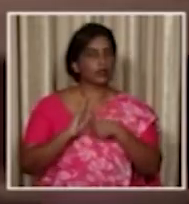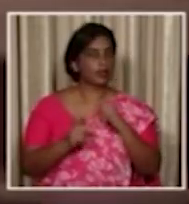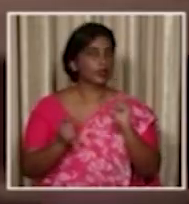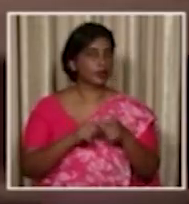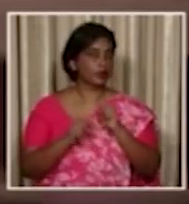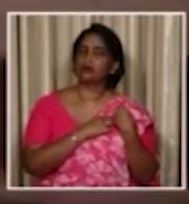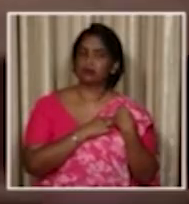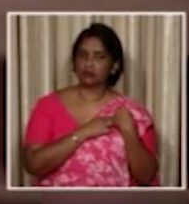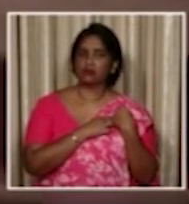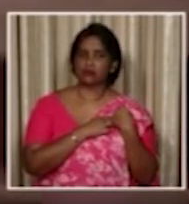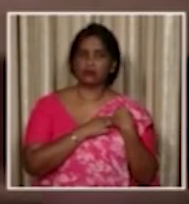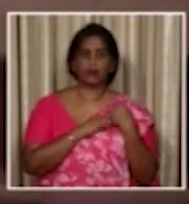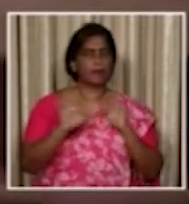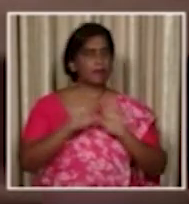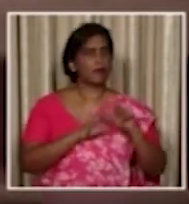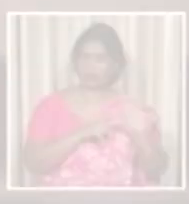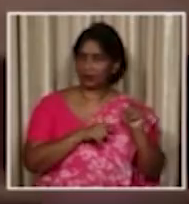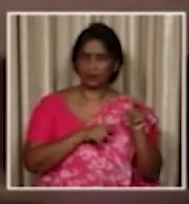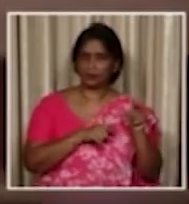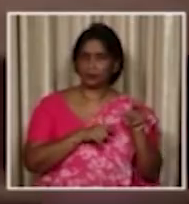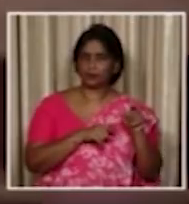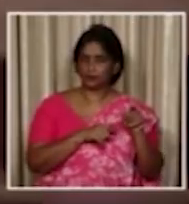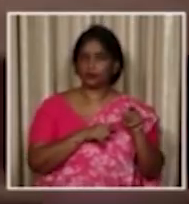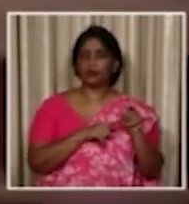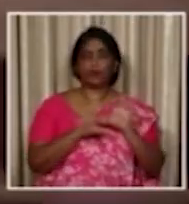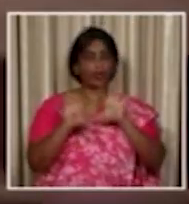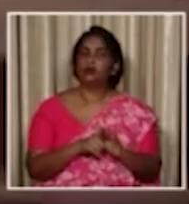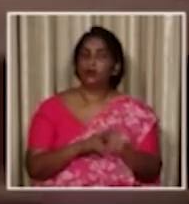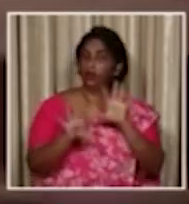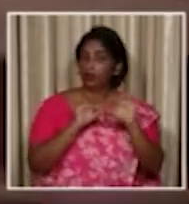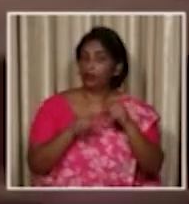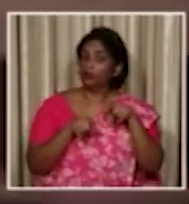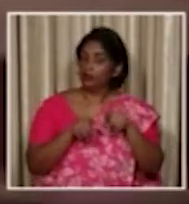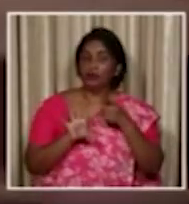කණ්ඩායම තෝරගත්තත් පාලක මණ්ඩලය පමණක් නෙමෙයි, සිලෙක්ෂන් කමිටේක පමණක්